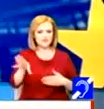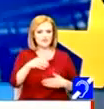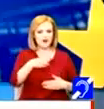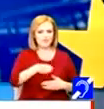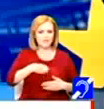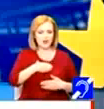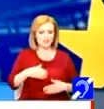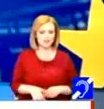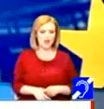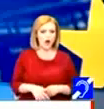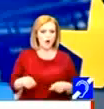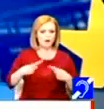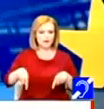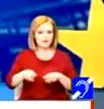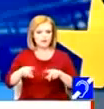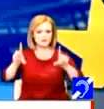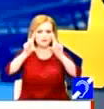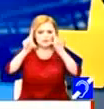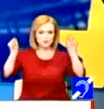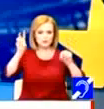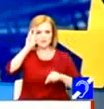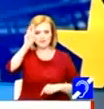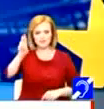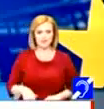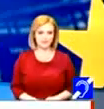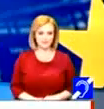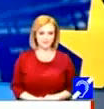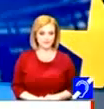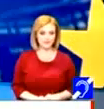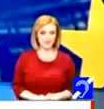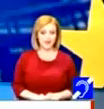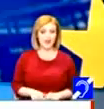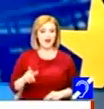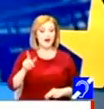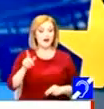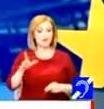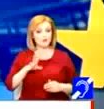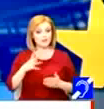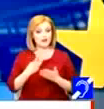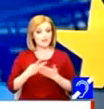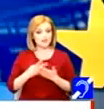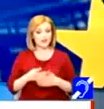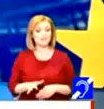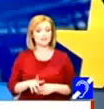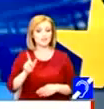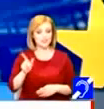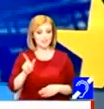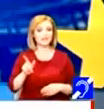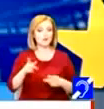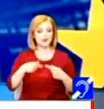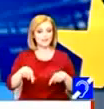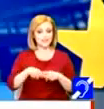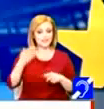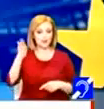mașinărie care lucrează pentru numai puțin de 500 de milioane de europeni. Standul României a fost luat cu asalt de sute de vizitatori